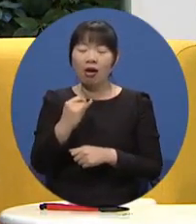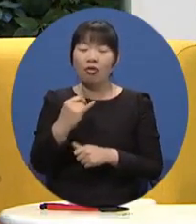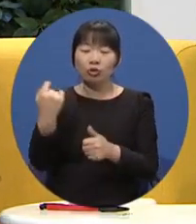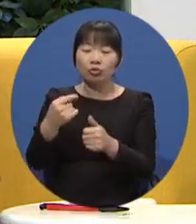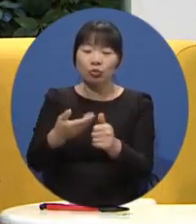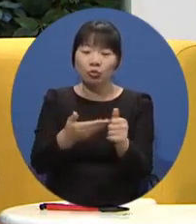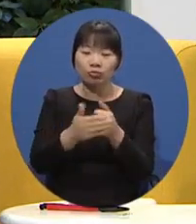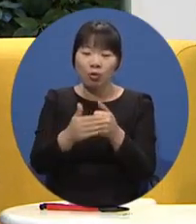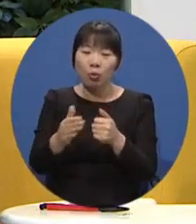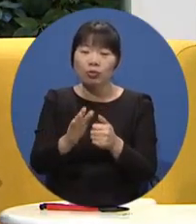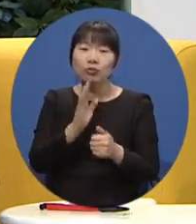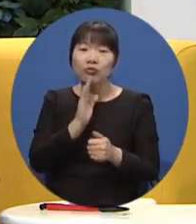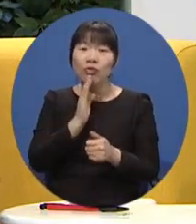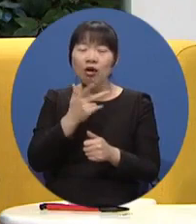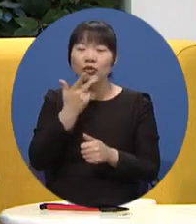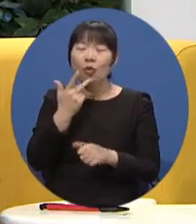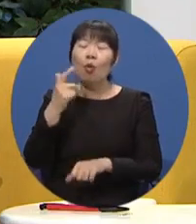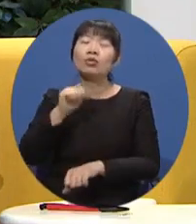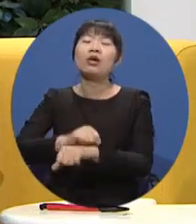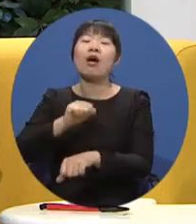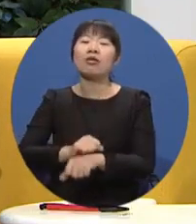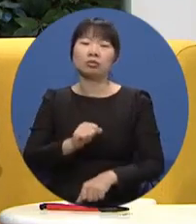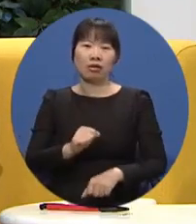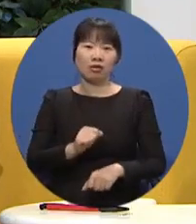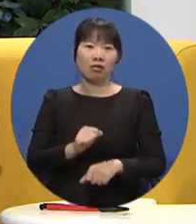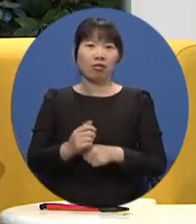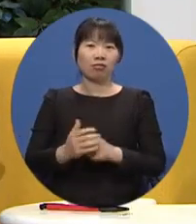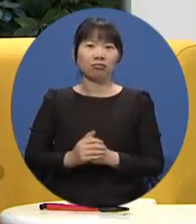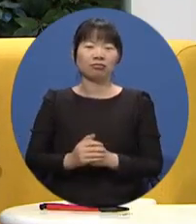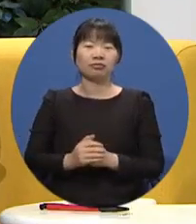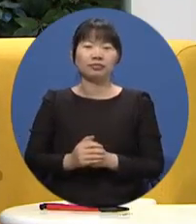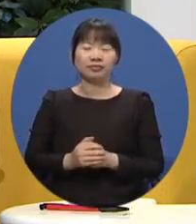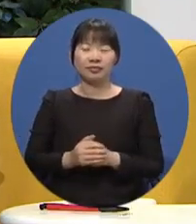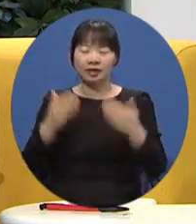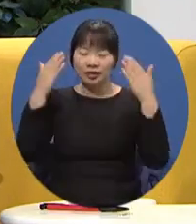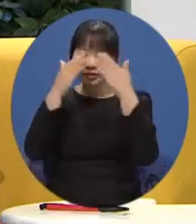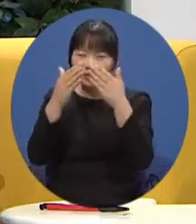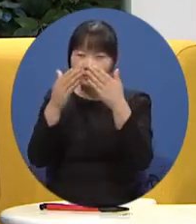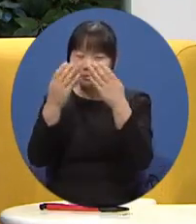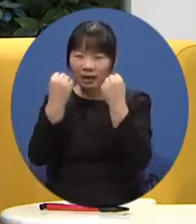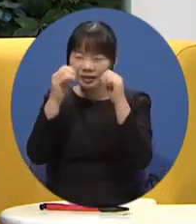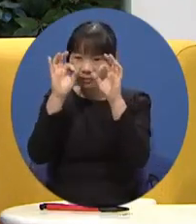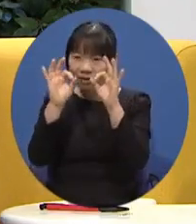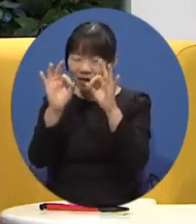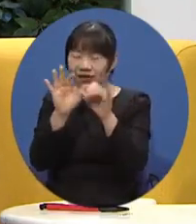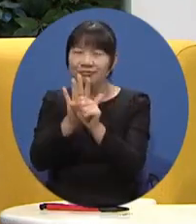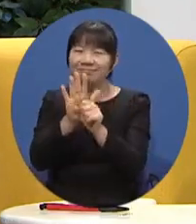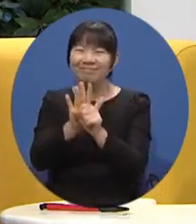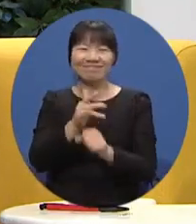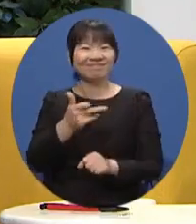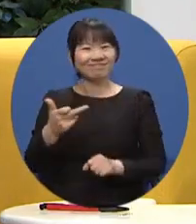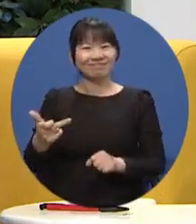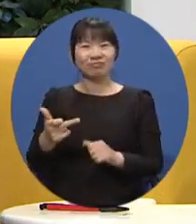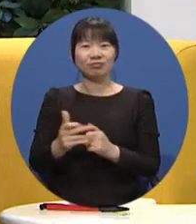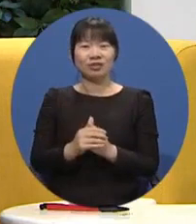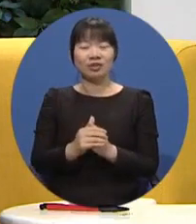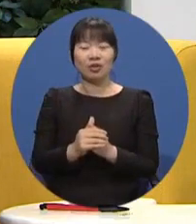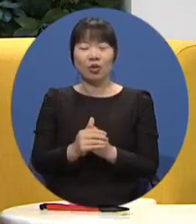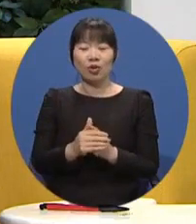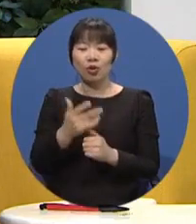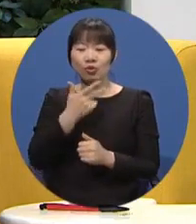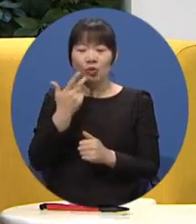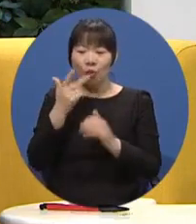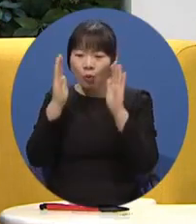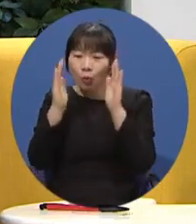통해서 정말로 영어를 너무너무 잘하게 된 아이거든요. 집중 많이 하시면 아마 많은 도움이 되실 것 같아요. 어떻게